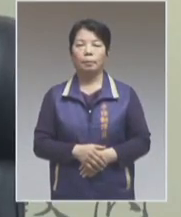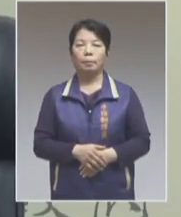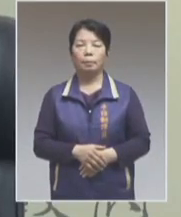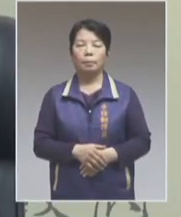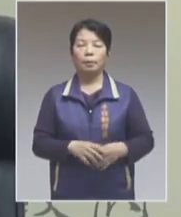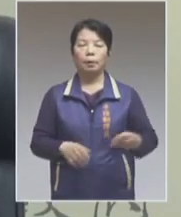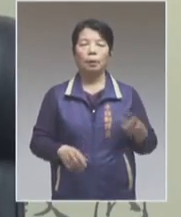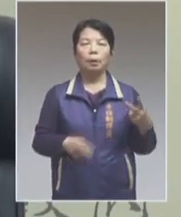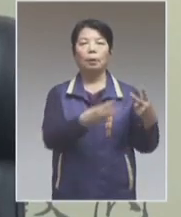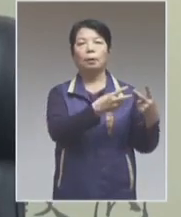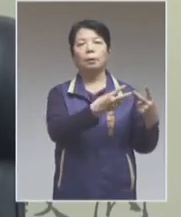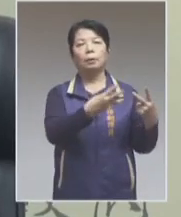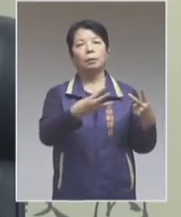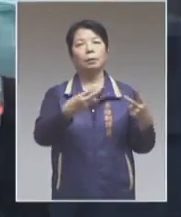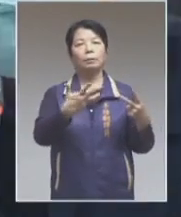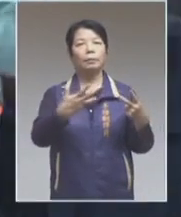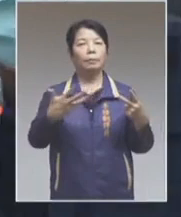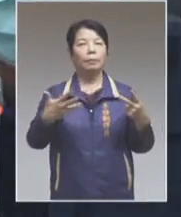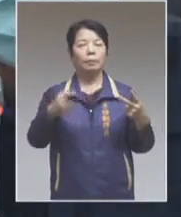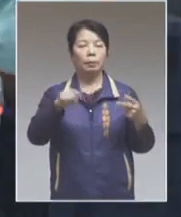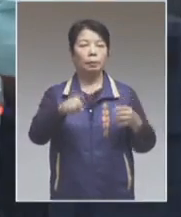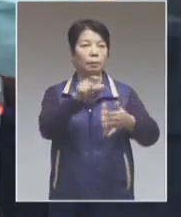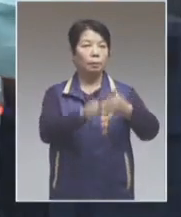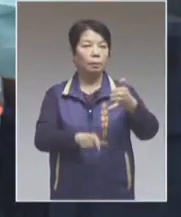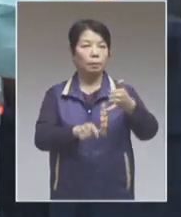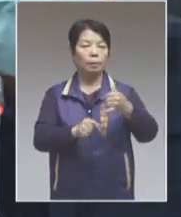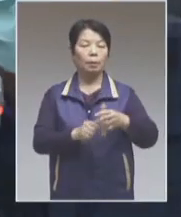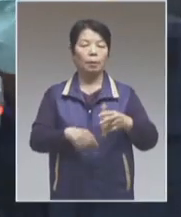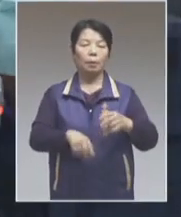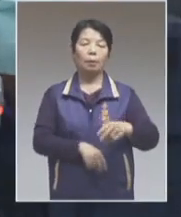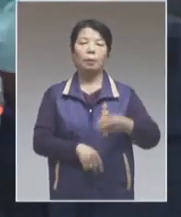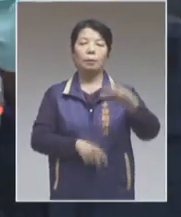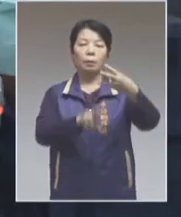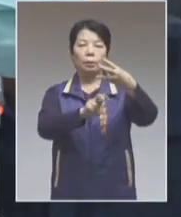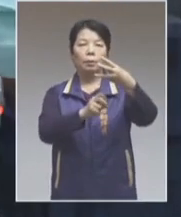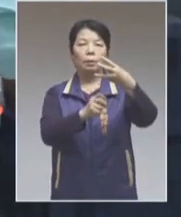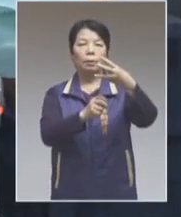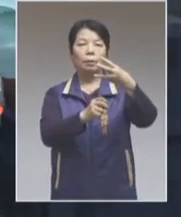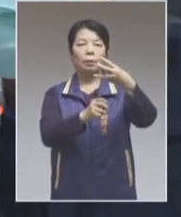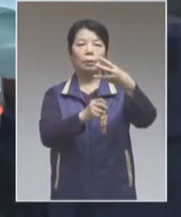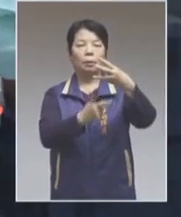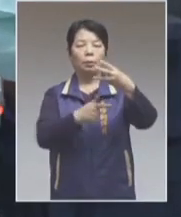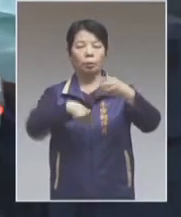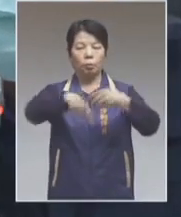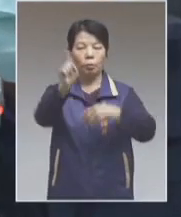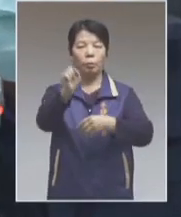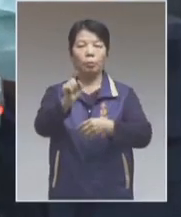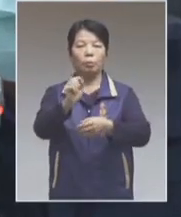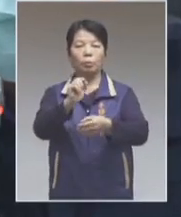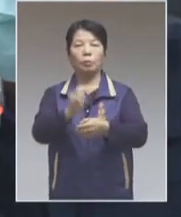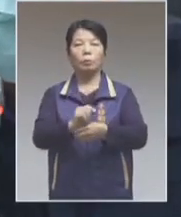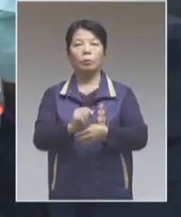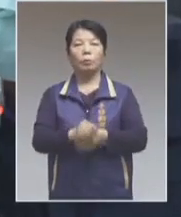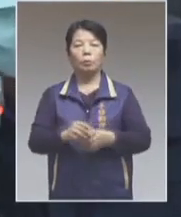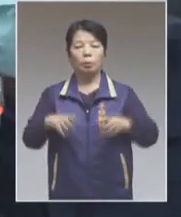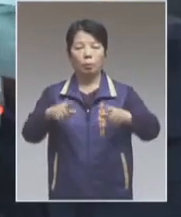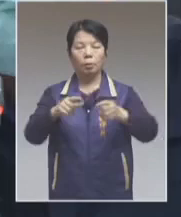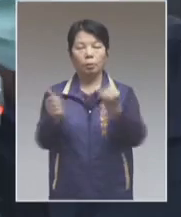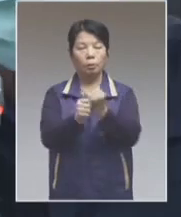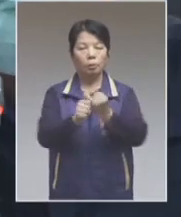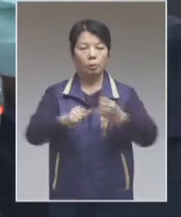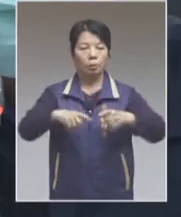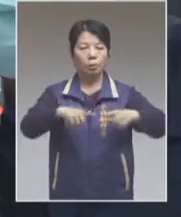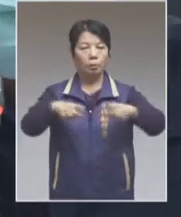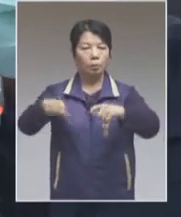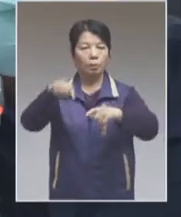按23388这个个案呢，基本上从26号去参加这个喜宴，好，他搭乘的是0141车次，